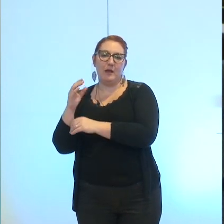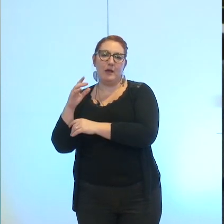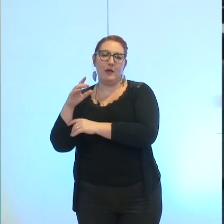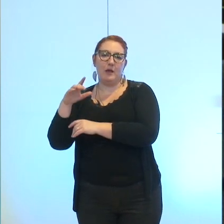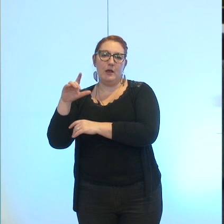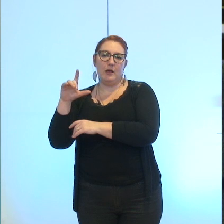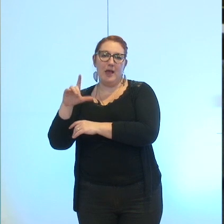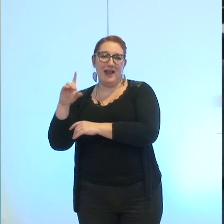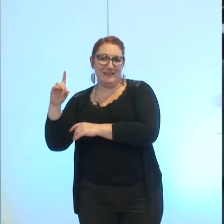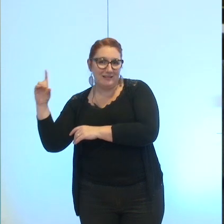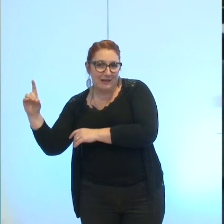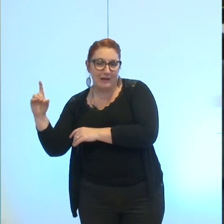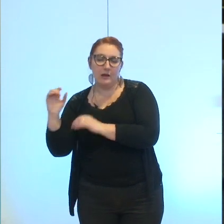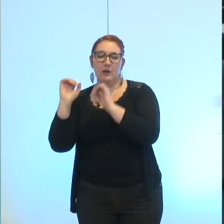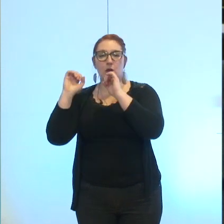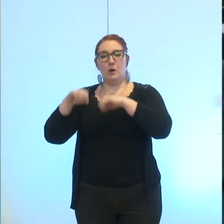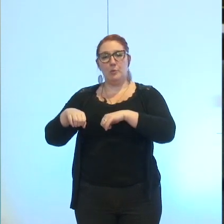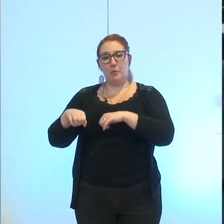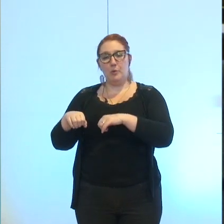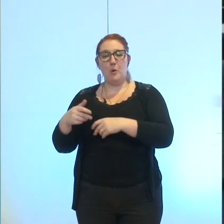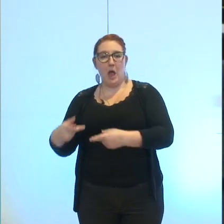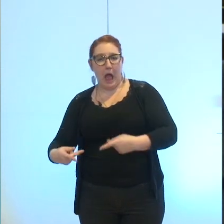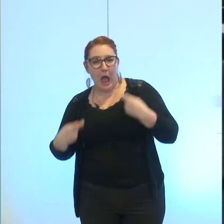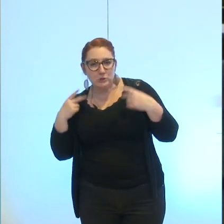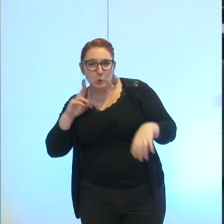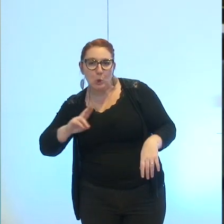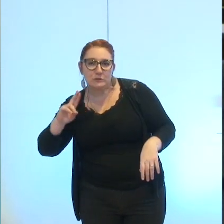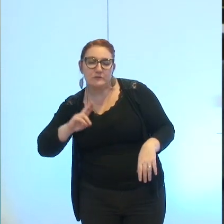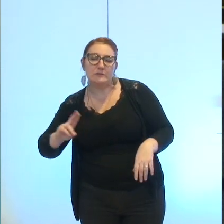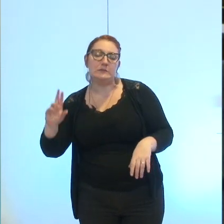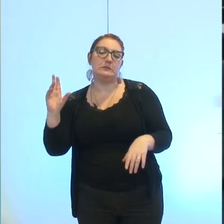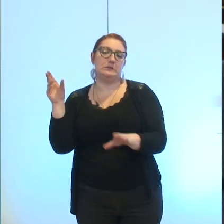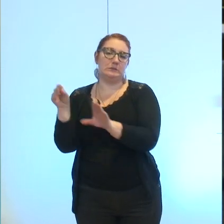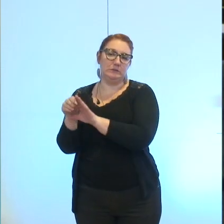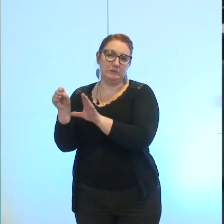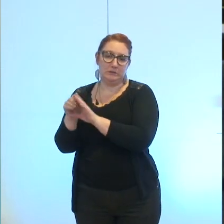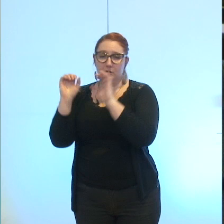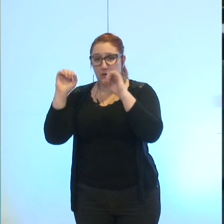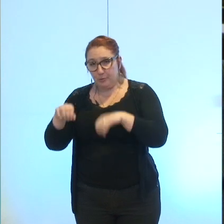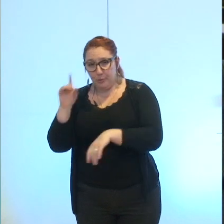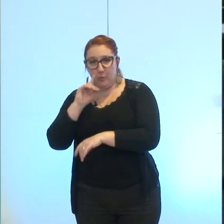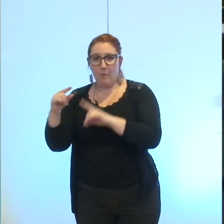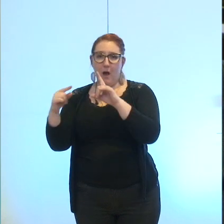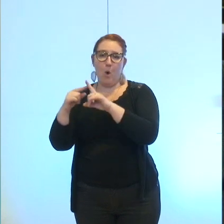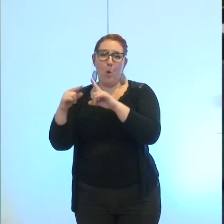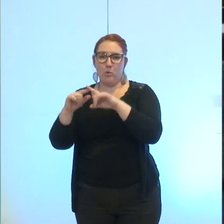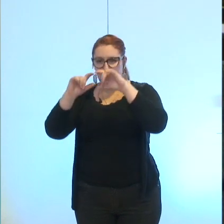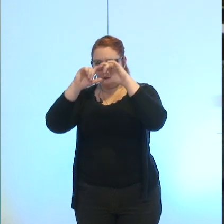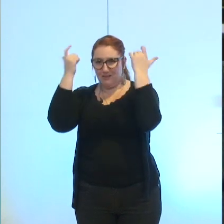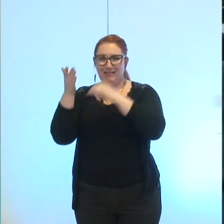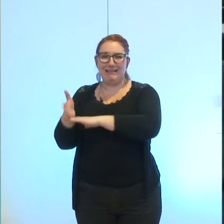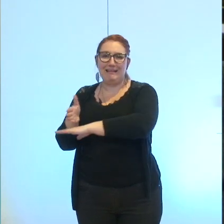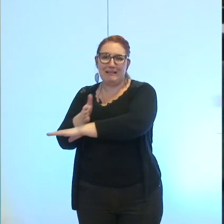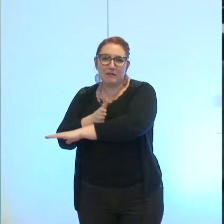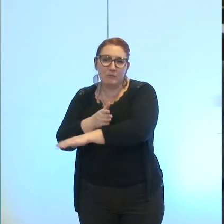durable il peut s'agir d'une assurance vie VO même d'un compte titre pour